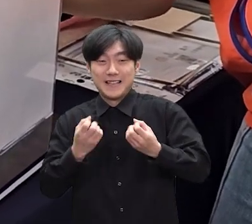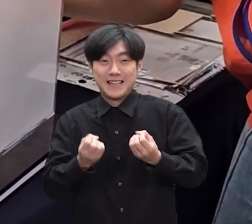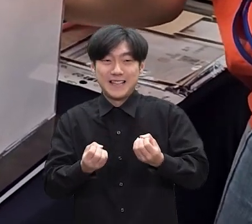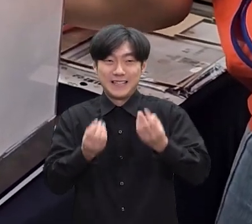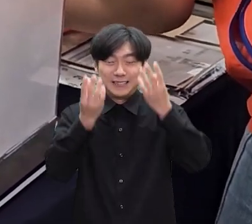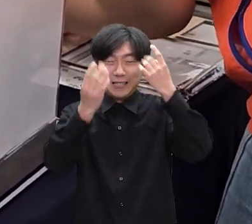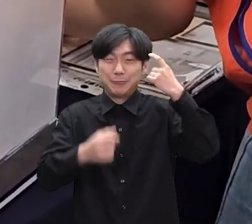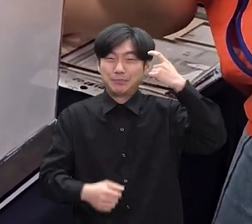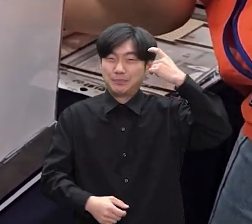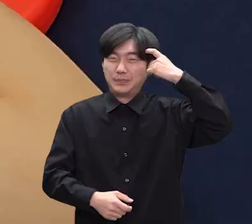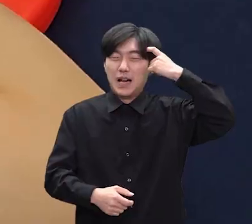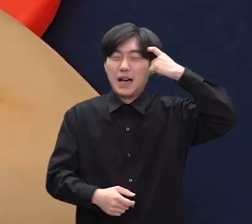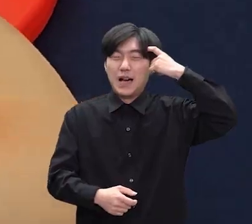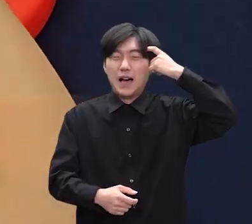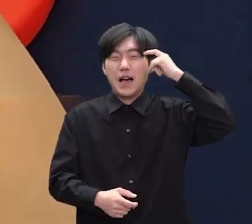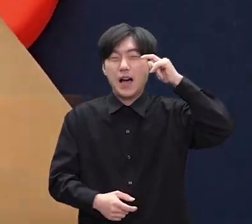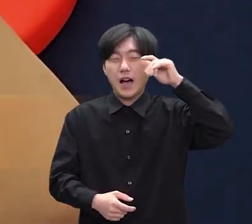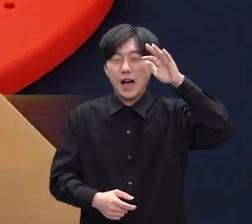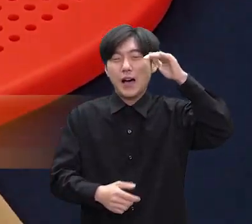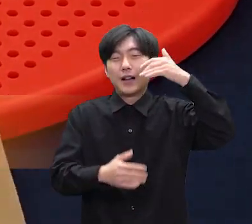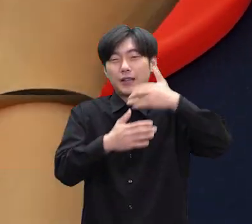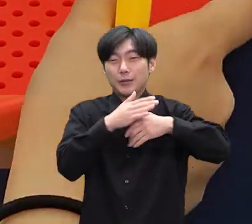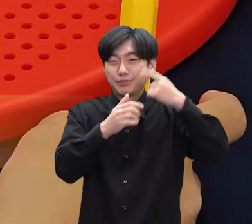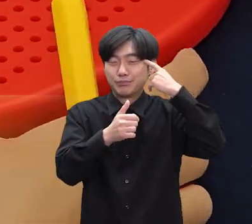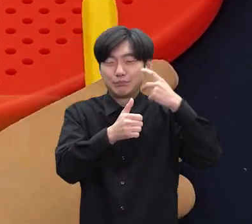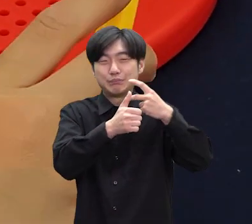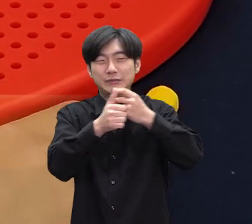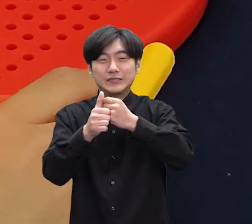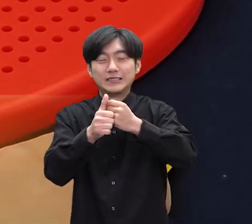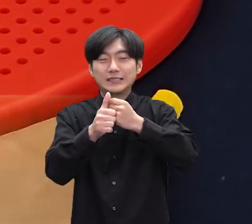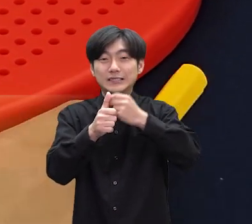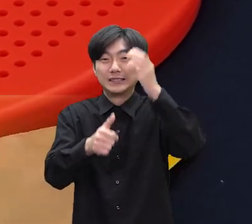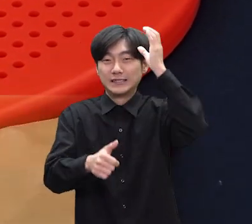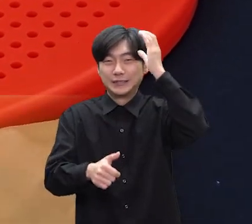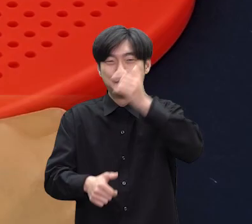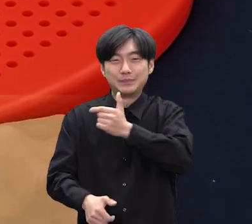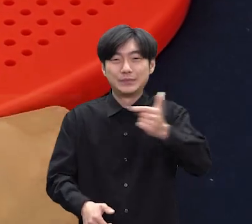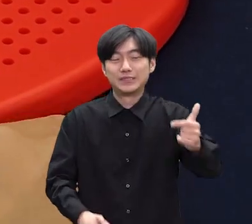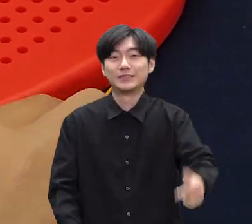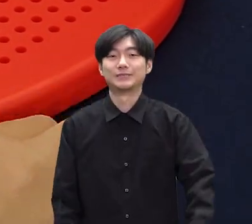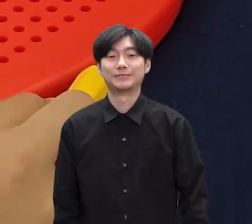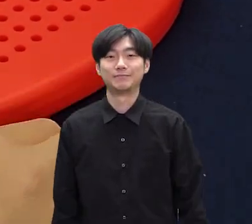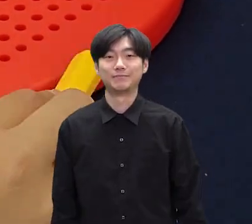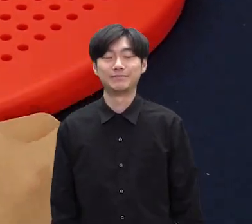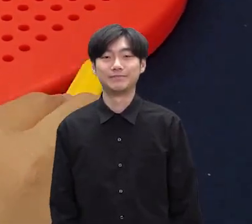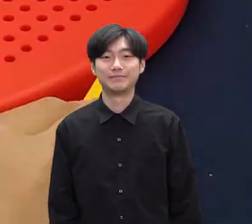열린 이번 축제가 구민들에게 소중한 추억으로 자리 잡길 기대해 봅니다.